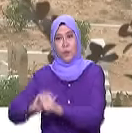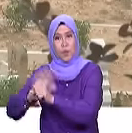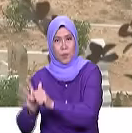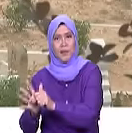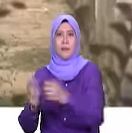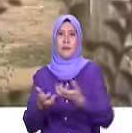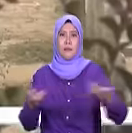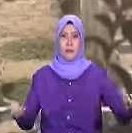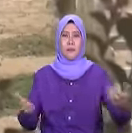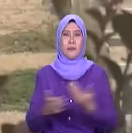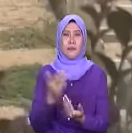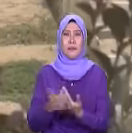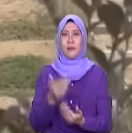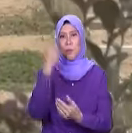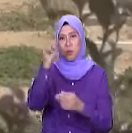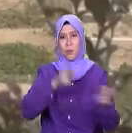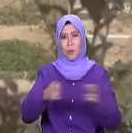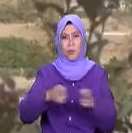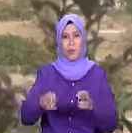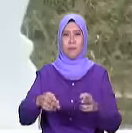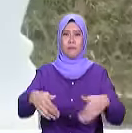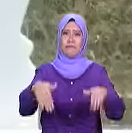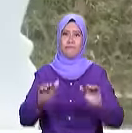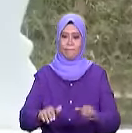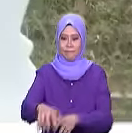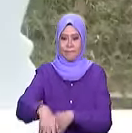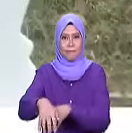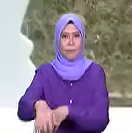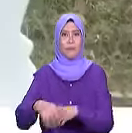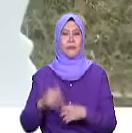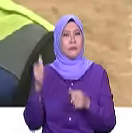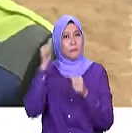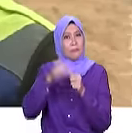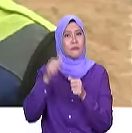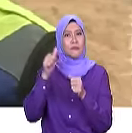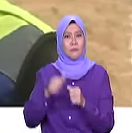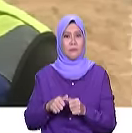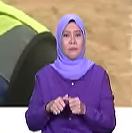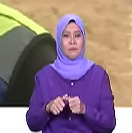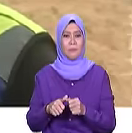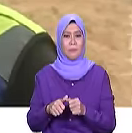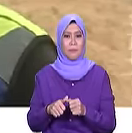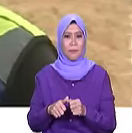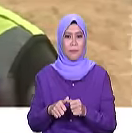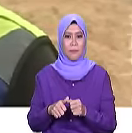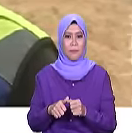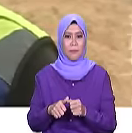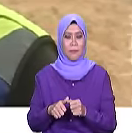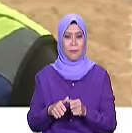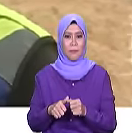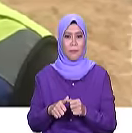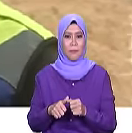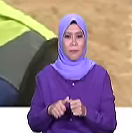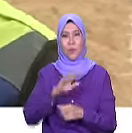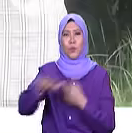untuk urusan kubur jenazah, apa tanda peringatan pada